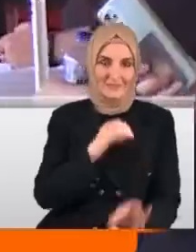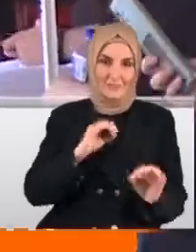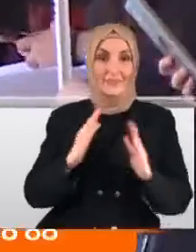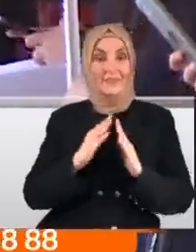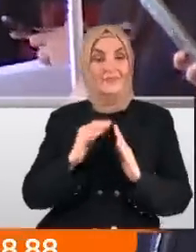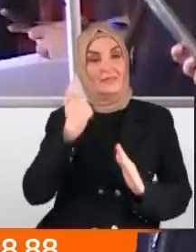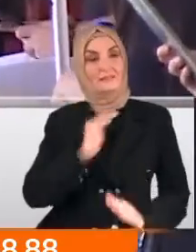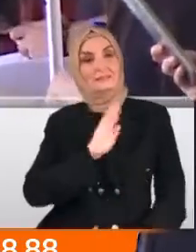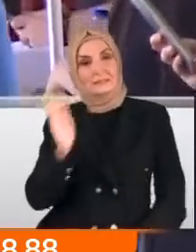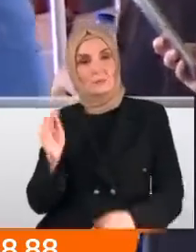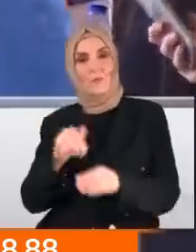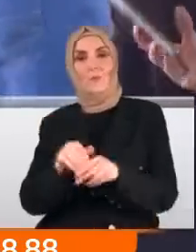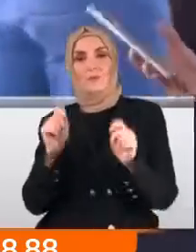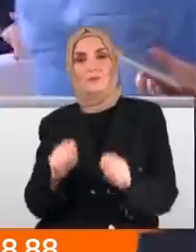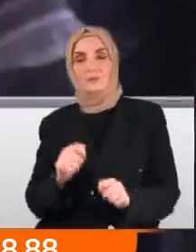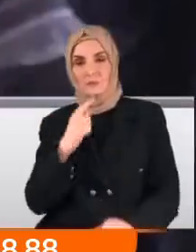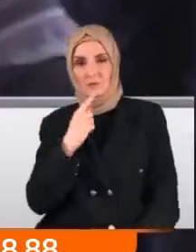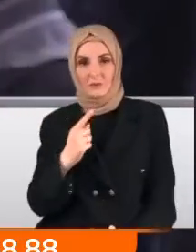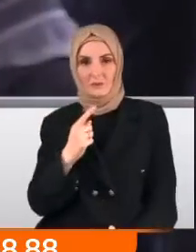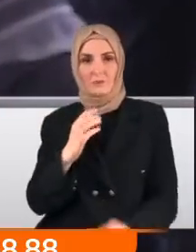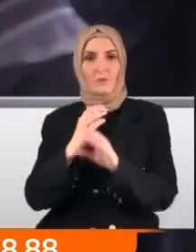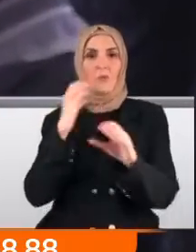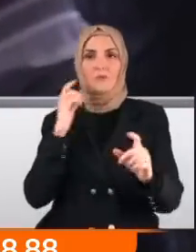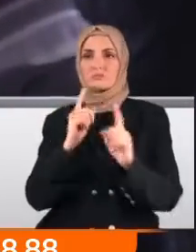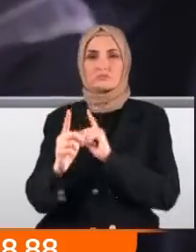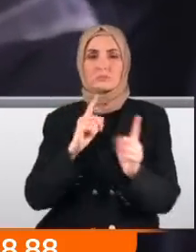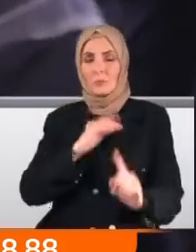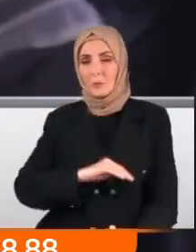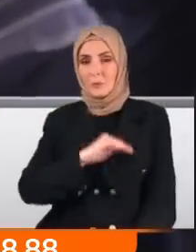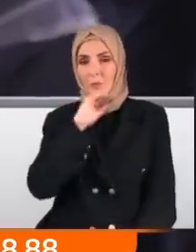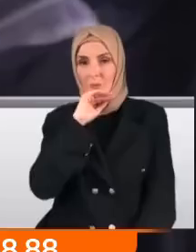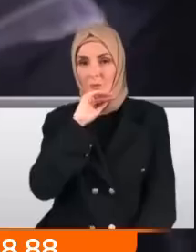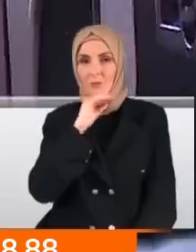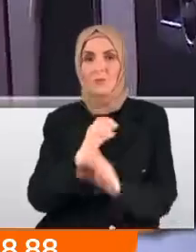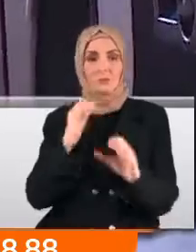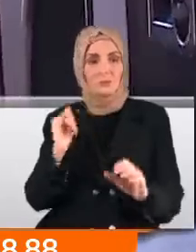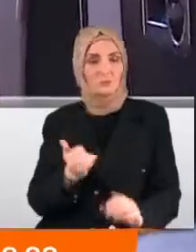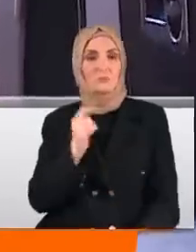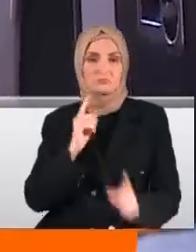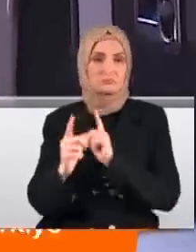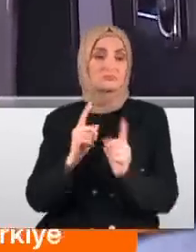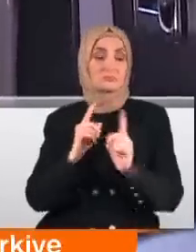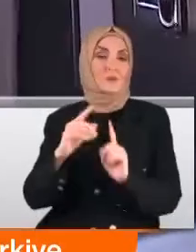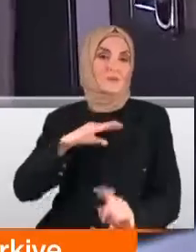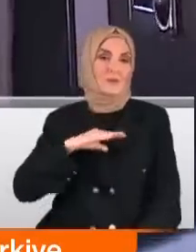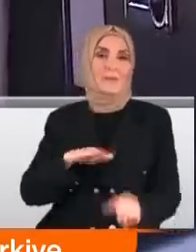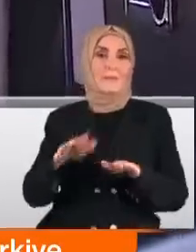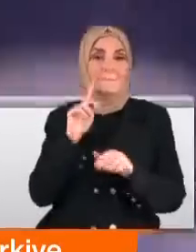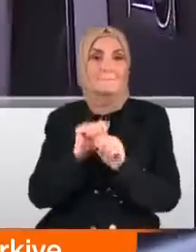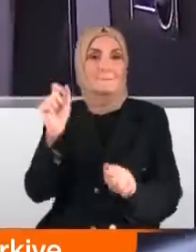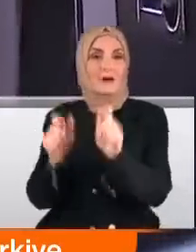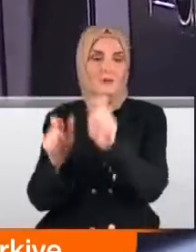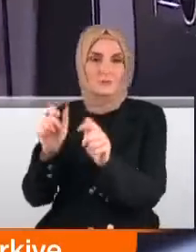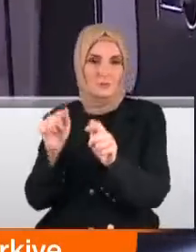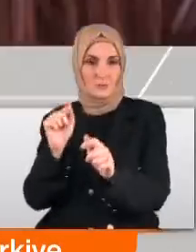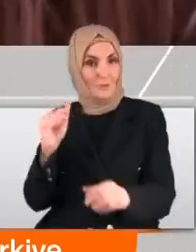Mersin'e. Otogarlar tıklım tıklım doldu, otobüsler sefer sefer yolcu taşıyor. Depremzedeler oy kullanmak için